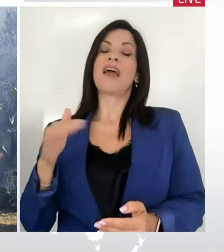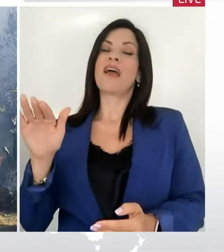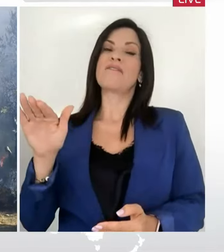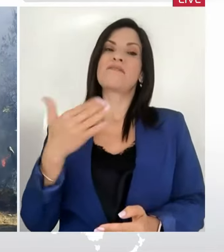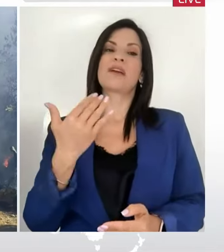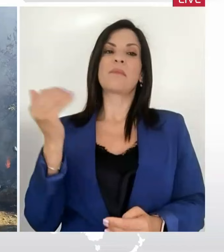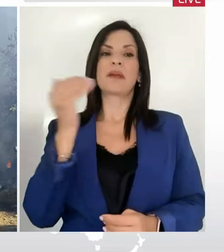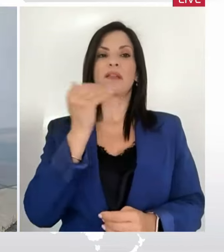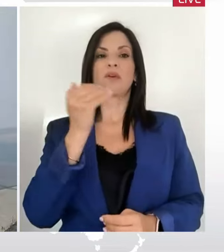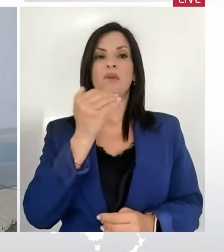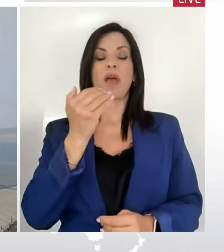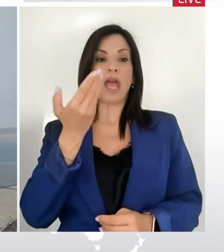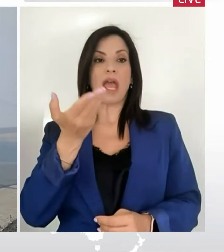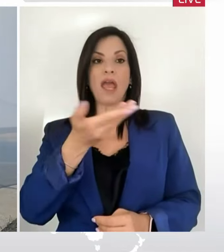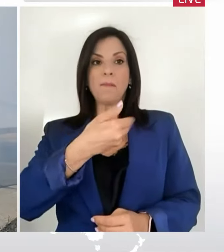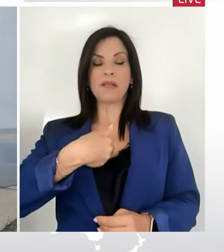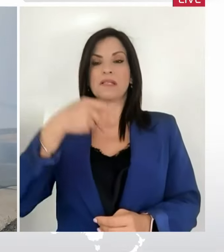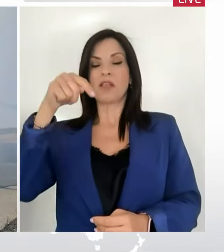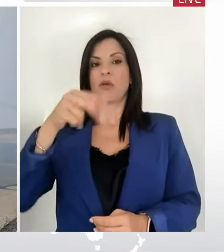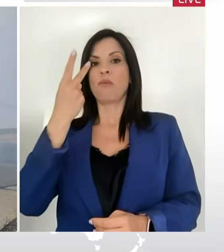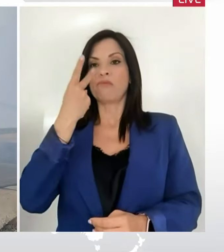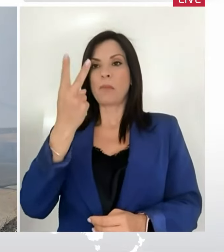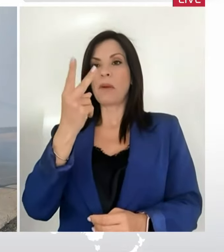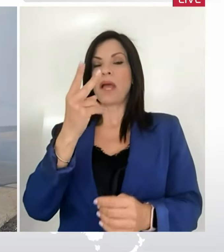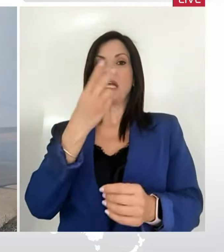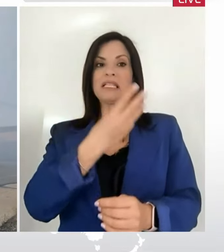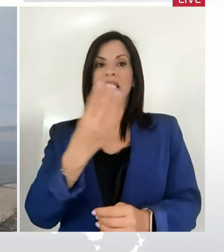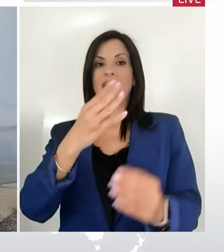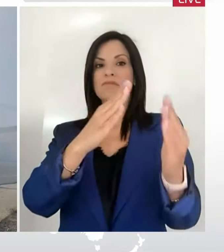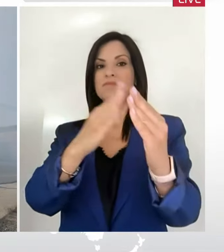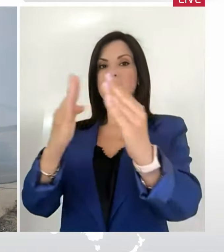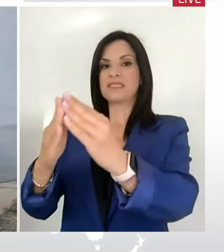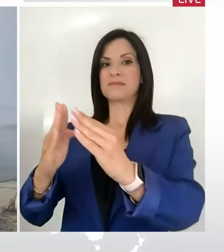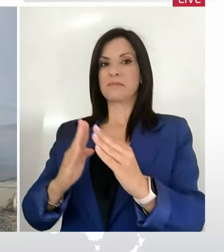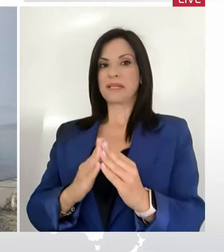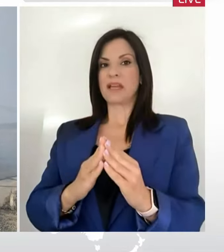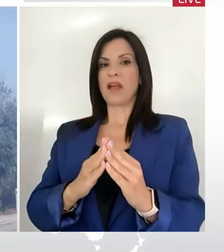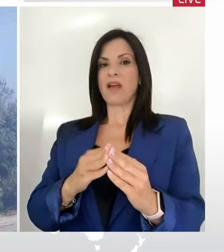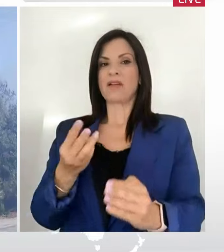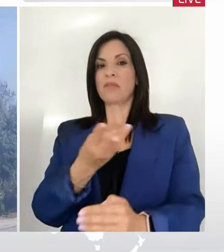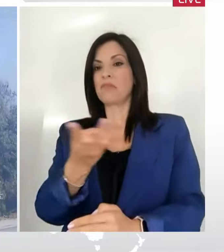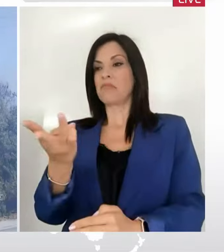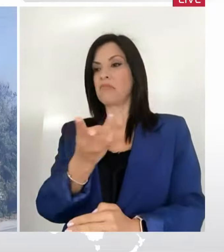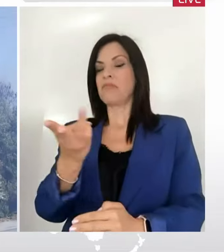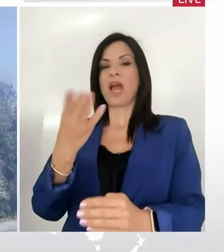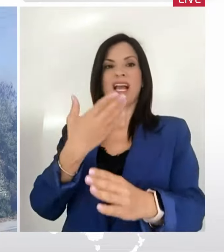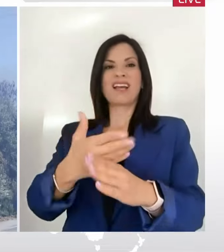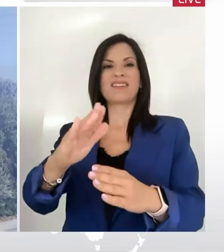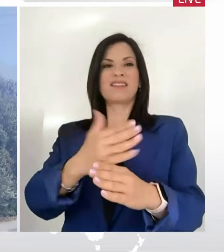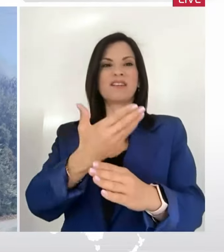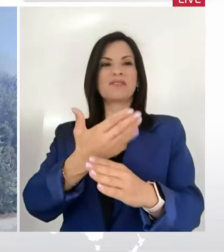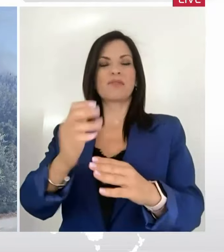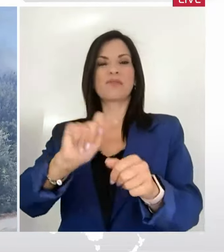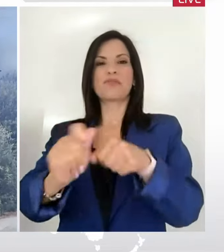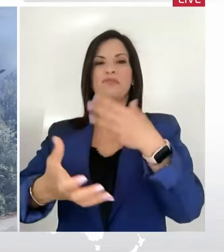βλέπουμε τρεις οικίες που καίγονται, παραδόθηκαν στις φλόγες, όπως αυτή που προβάλαμε και δείξαμε πίσω